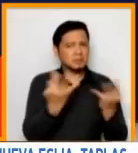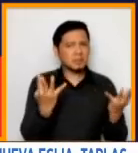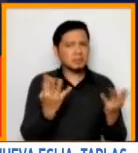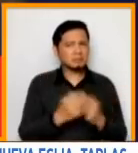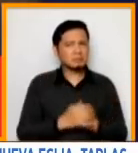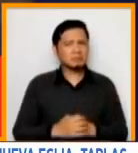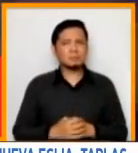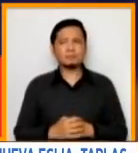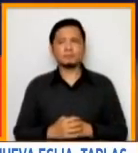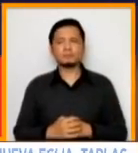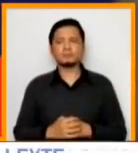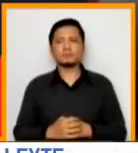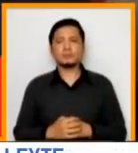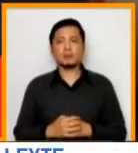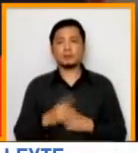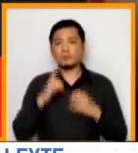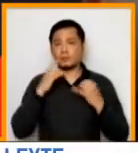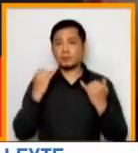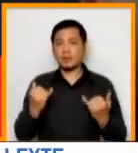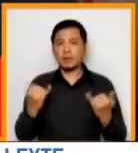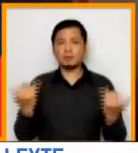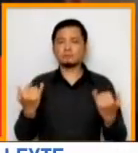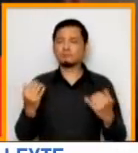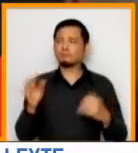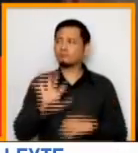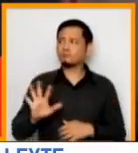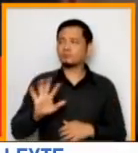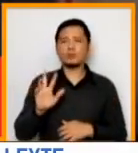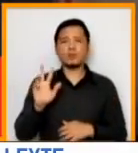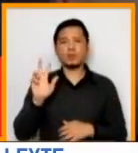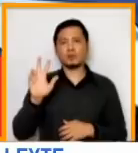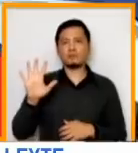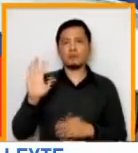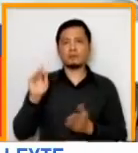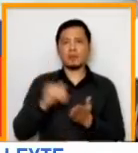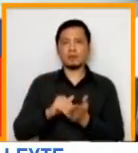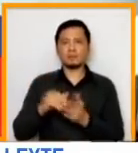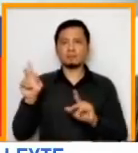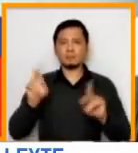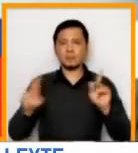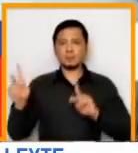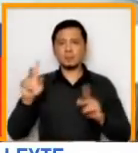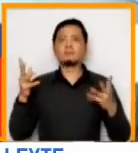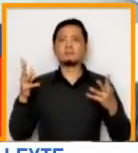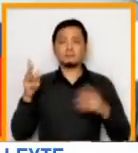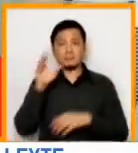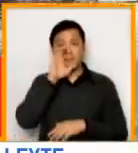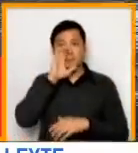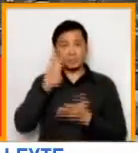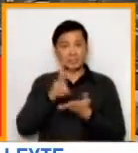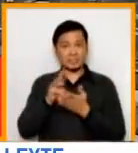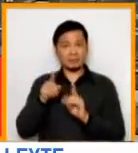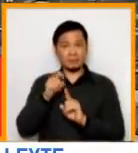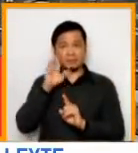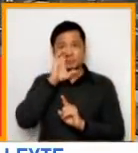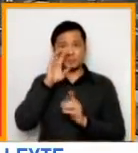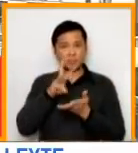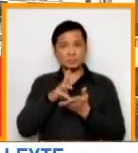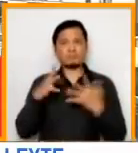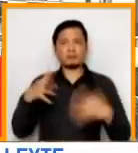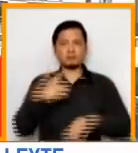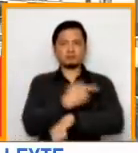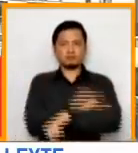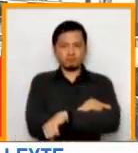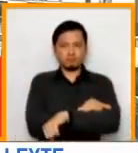Sa ngayon, Igan, aabot sa 35,000 residents na ng Cebu City ang nabakunahan sa